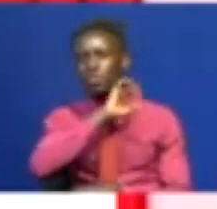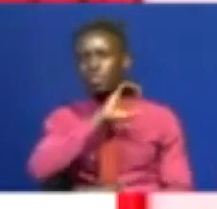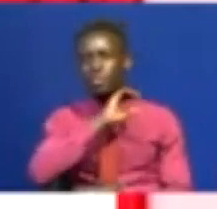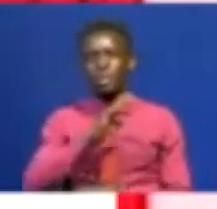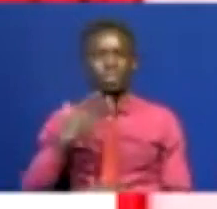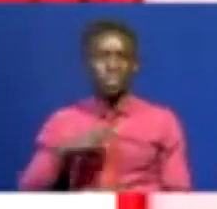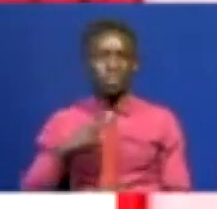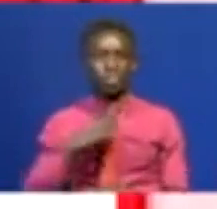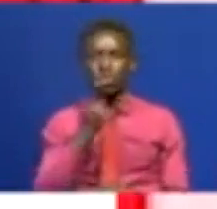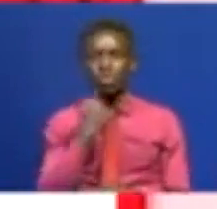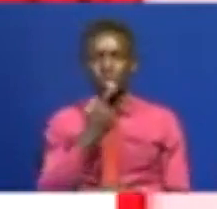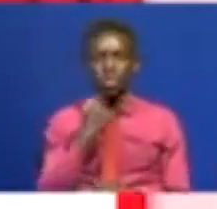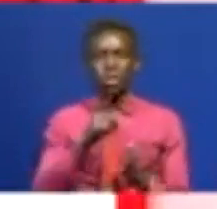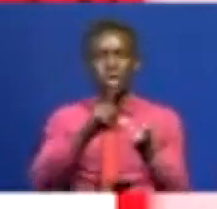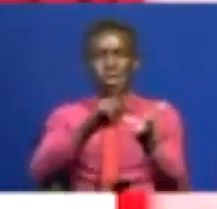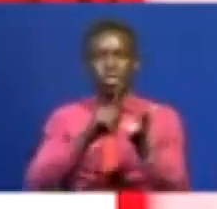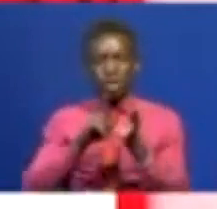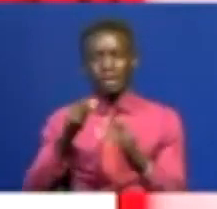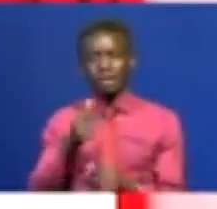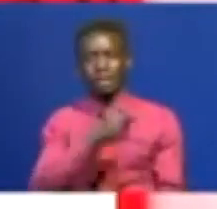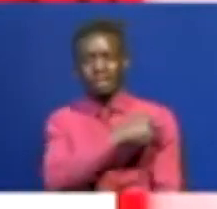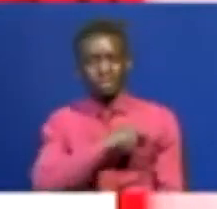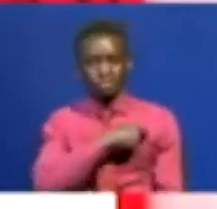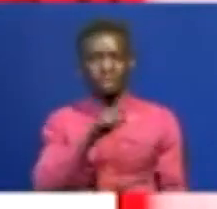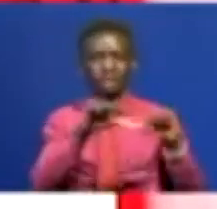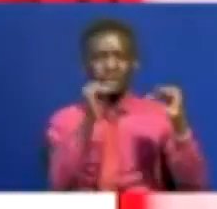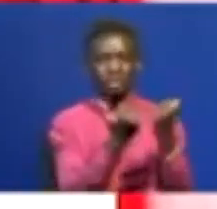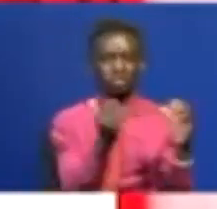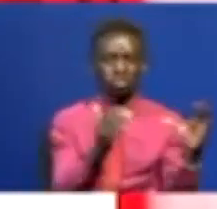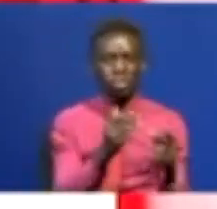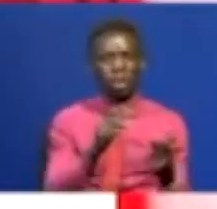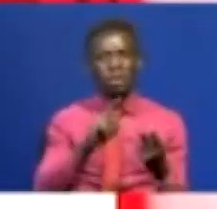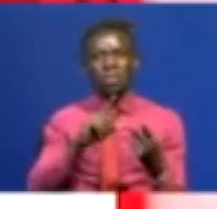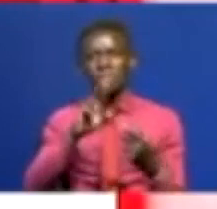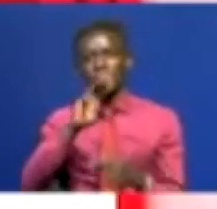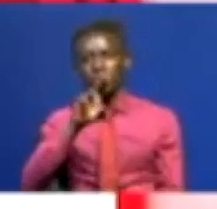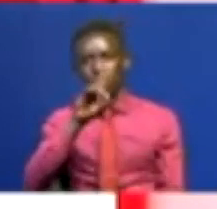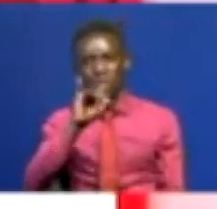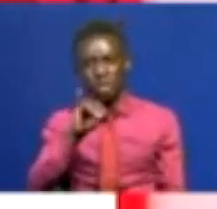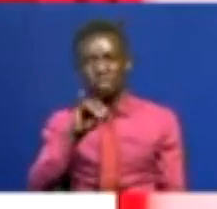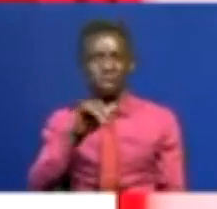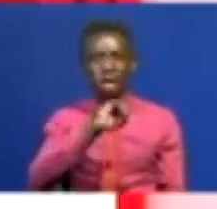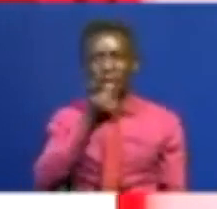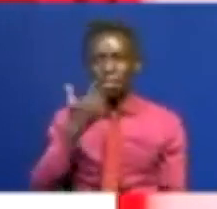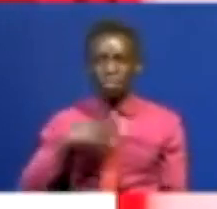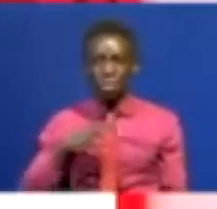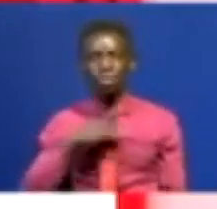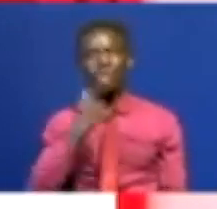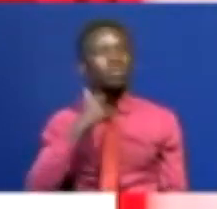naitwa credit rating agencies, naitwa Moody's, wengine sijui naitwa nani, watu ambao